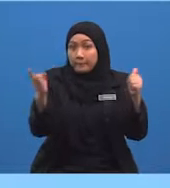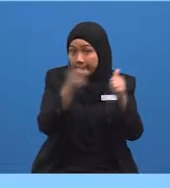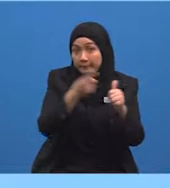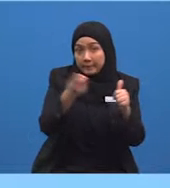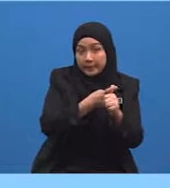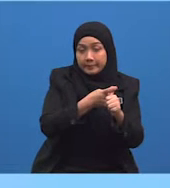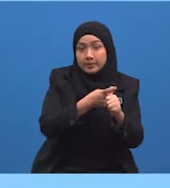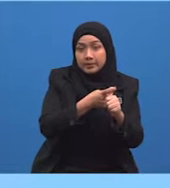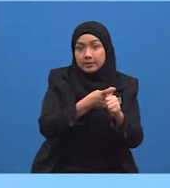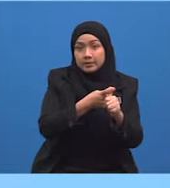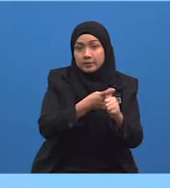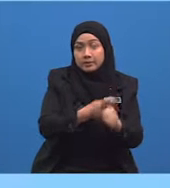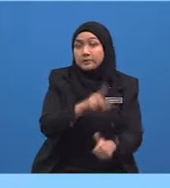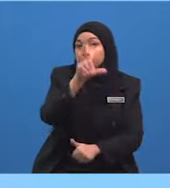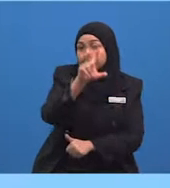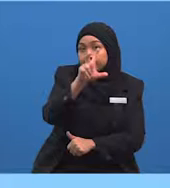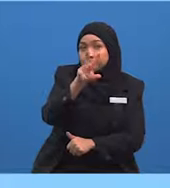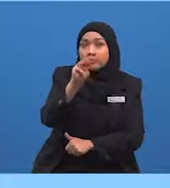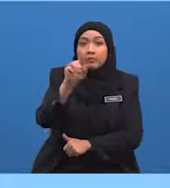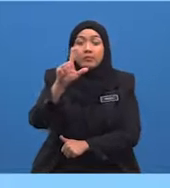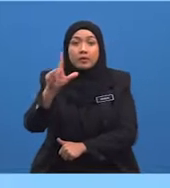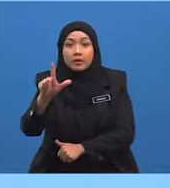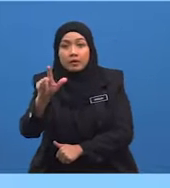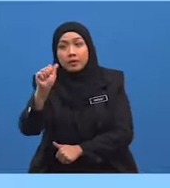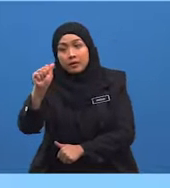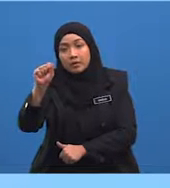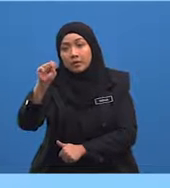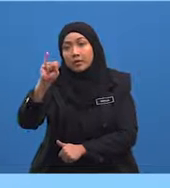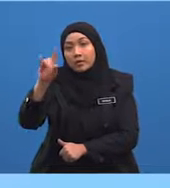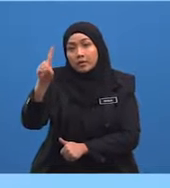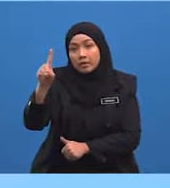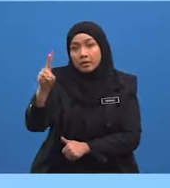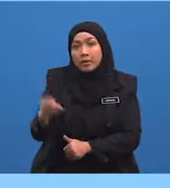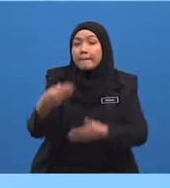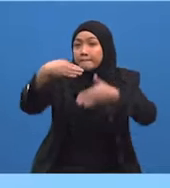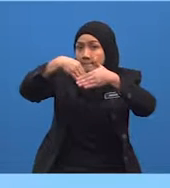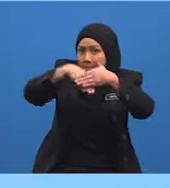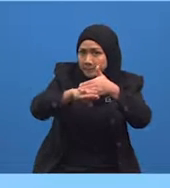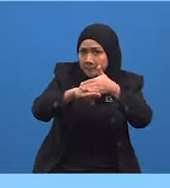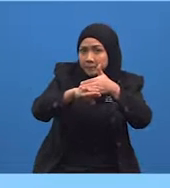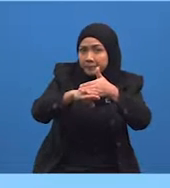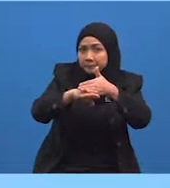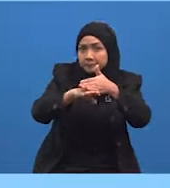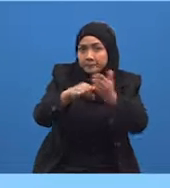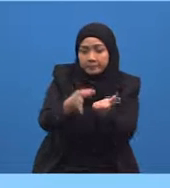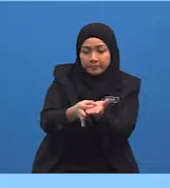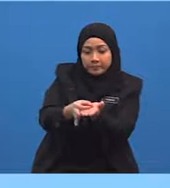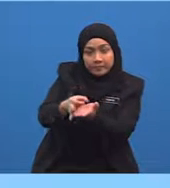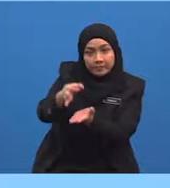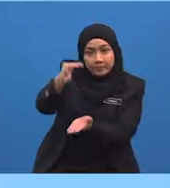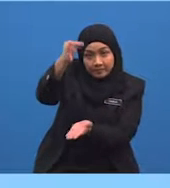pertama, 30 ml asid hidroklorik diisikan ke dalam buret